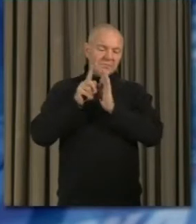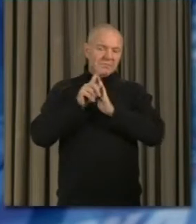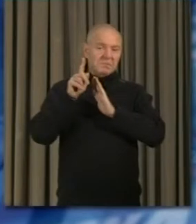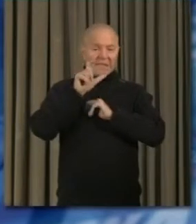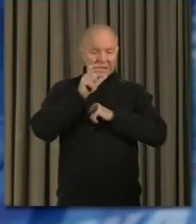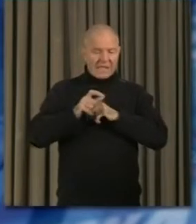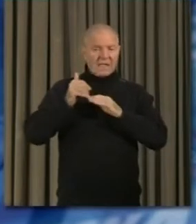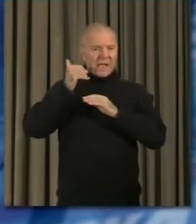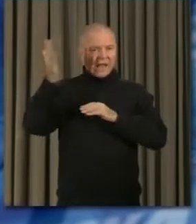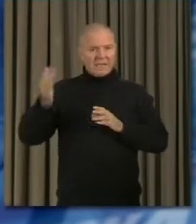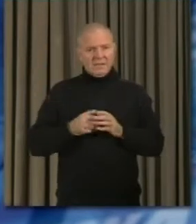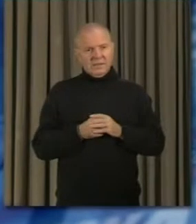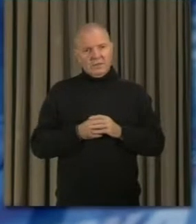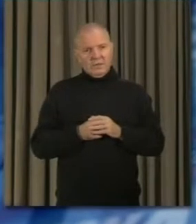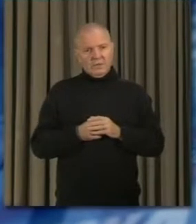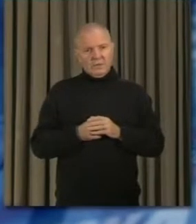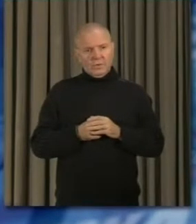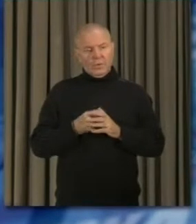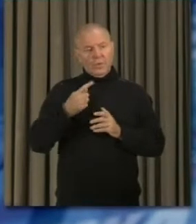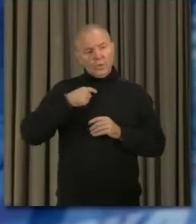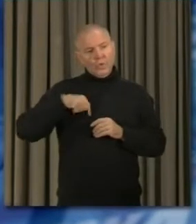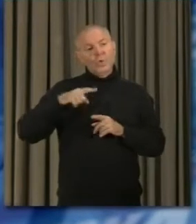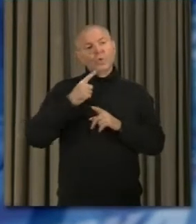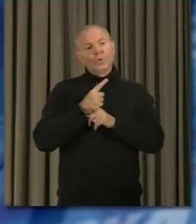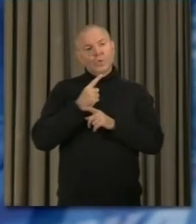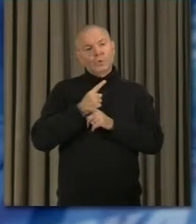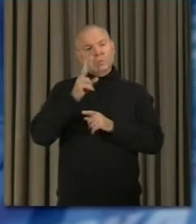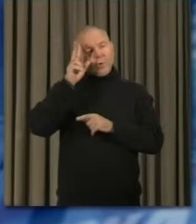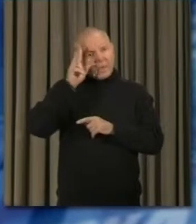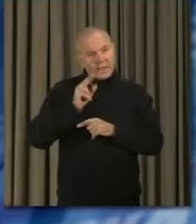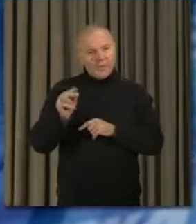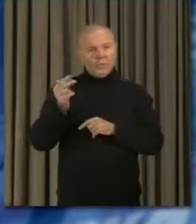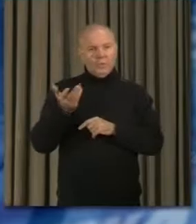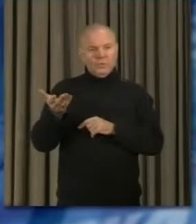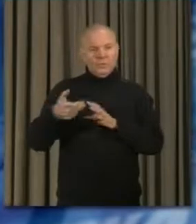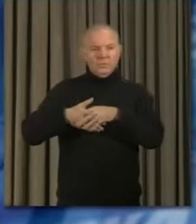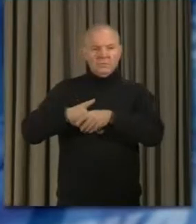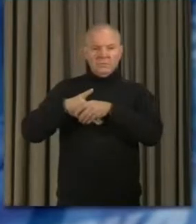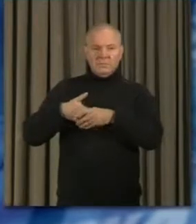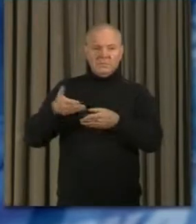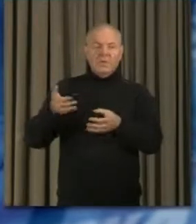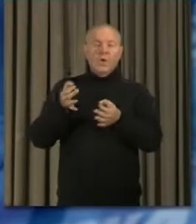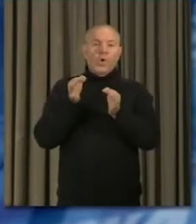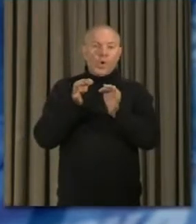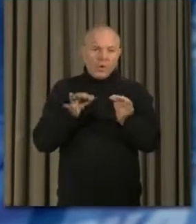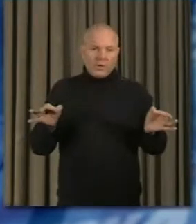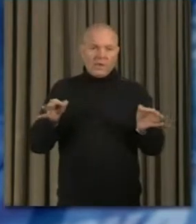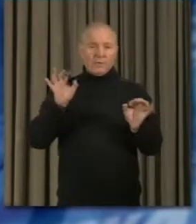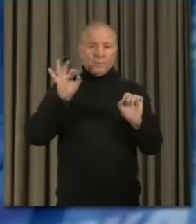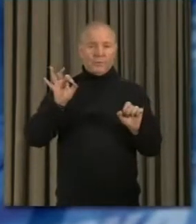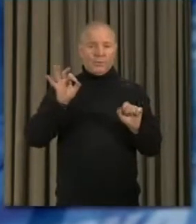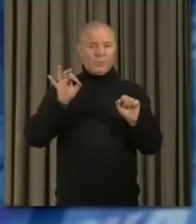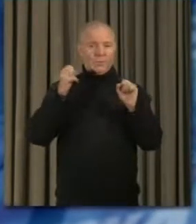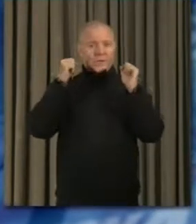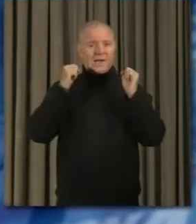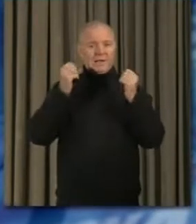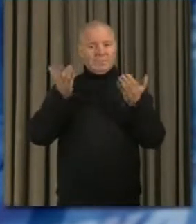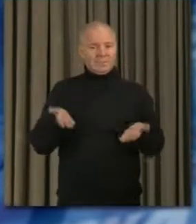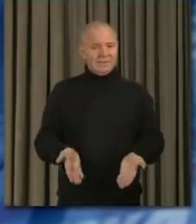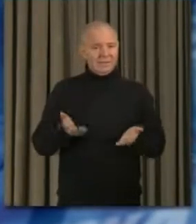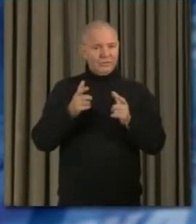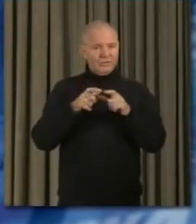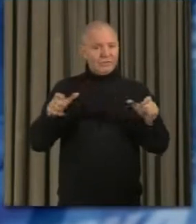e soprattutto noi riteniamo che dobbiamo riconoscergli il fatto che si è sempre onorato di appartenere alla nostra